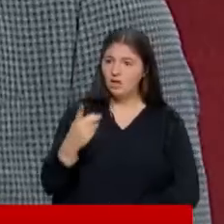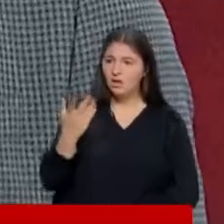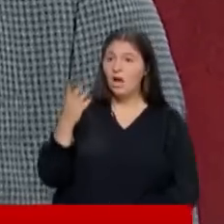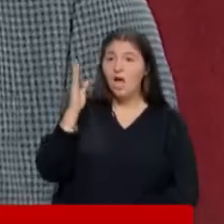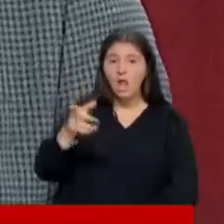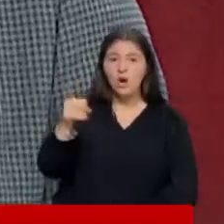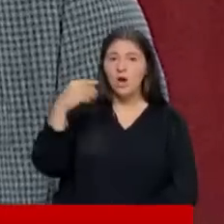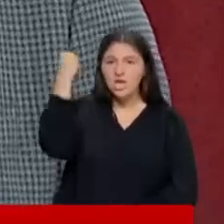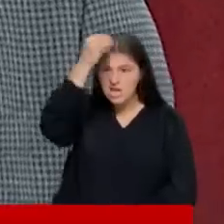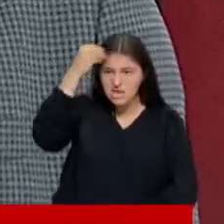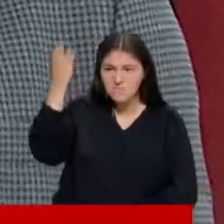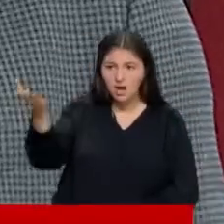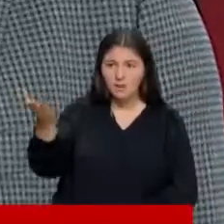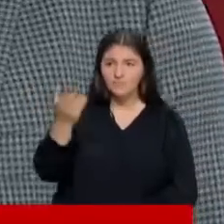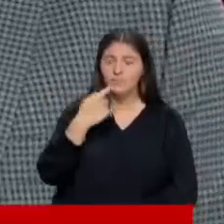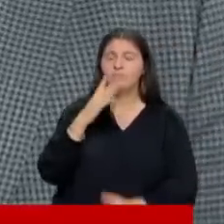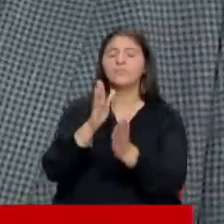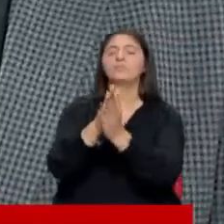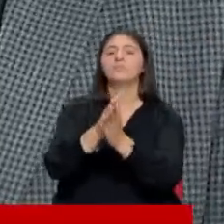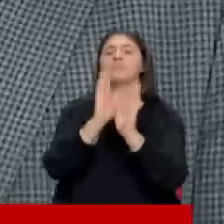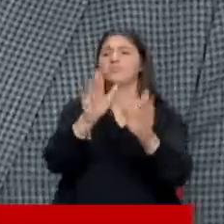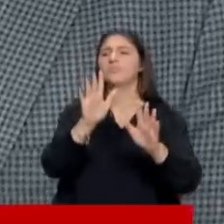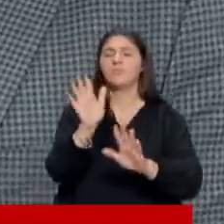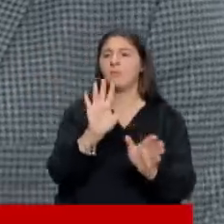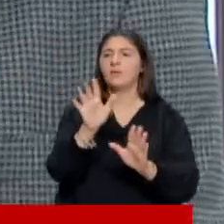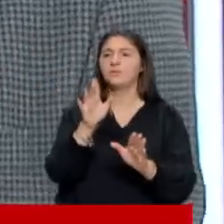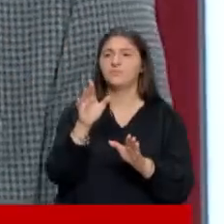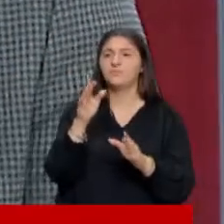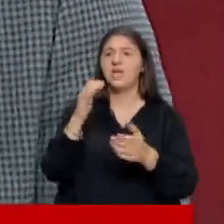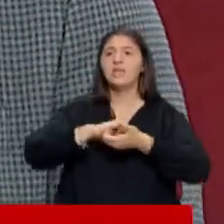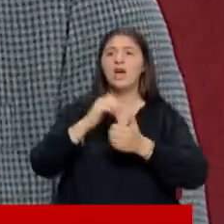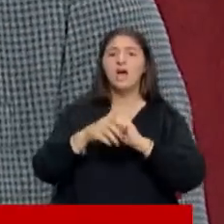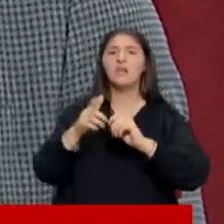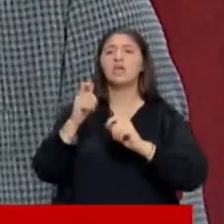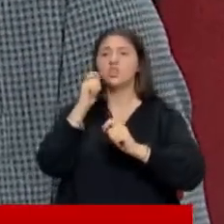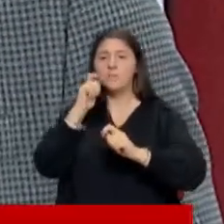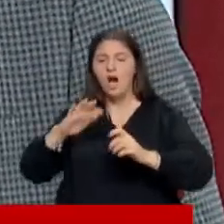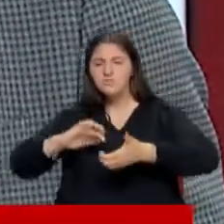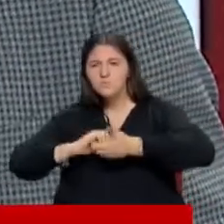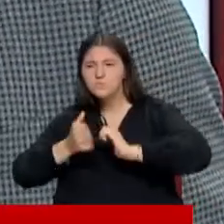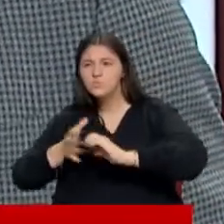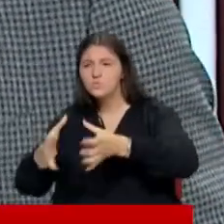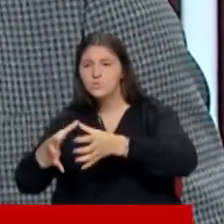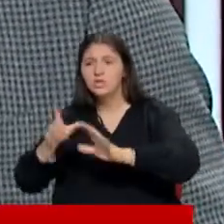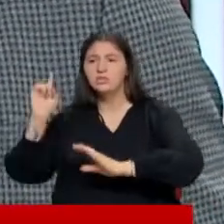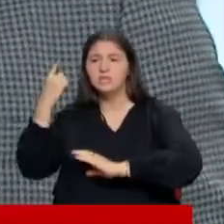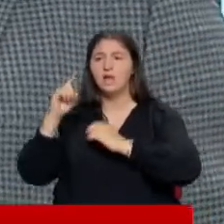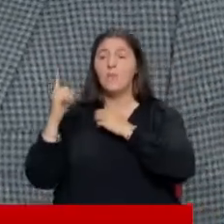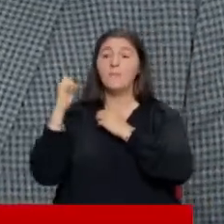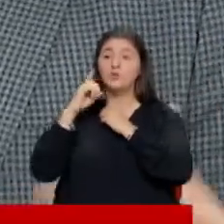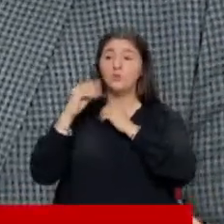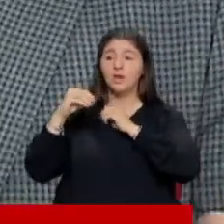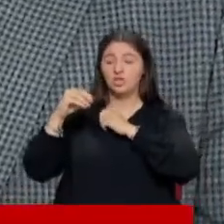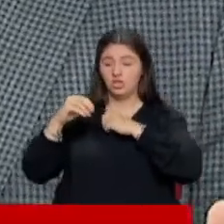Hele o İmamlar diyorum şu tarikat cemaat şeyleri var ya öyle meşhur